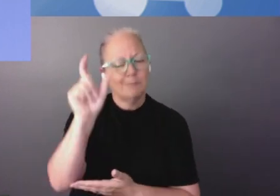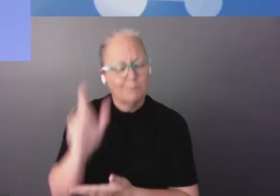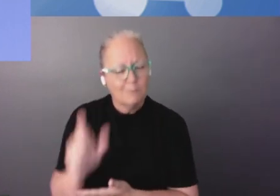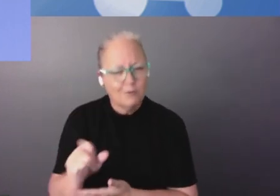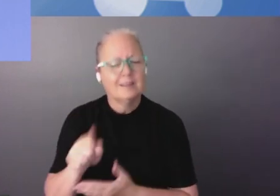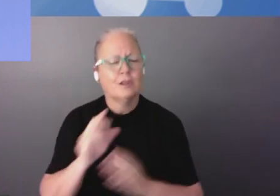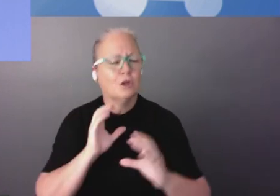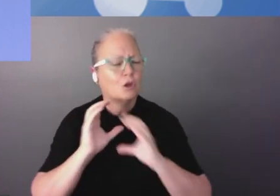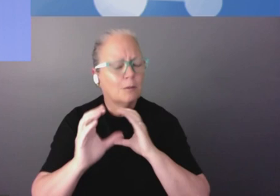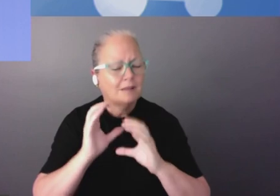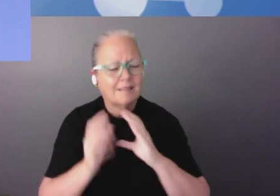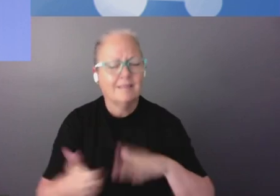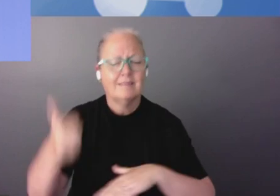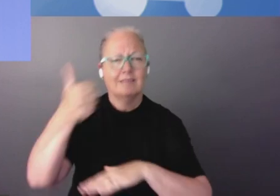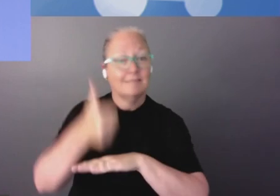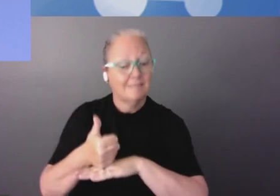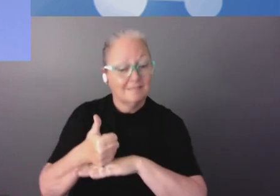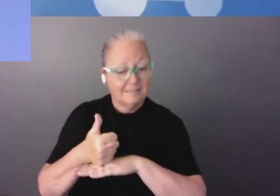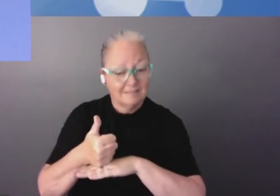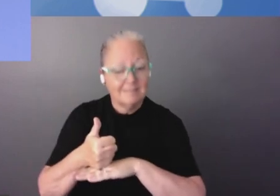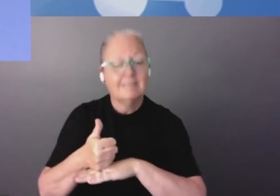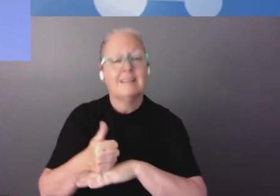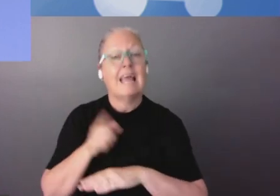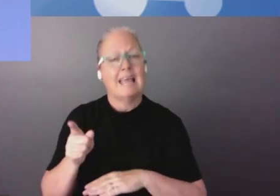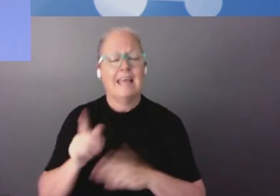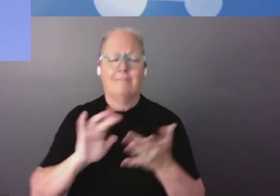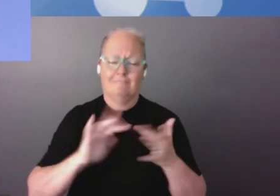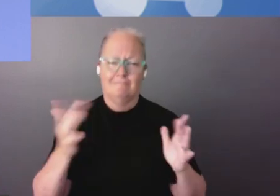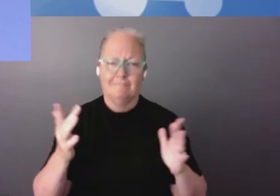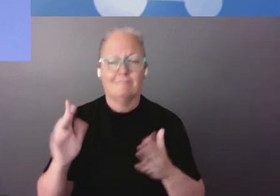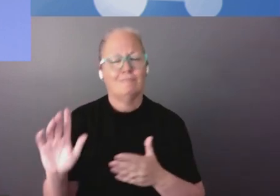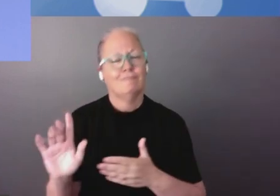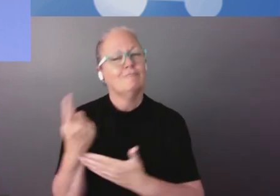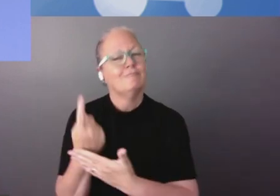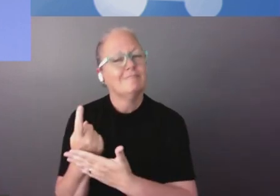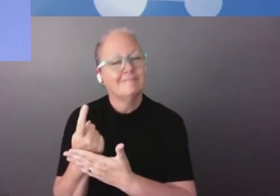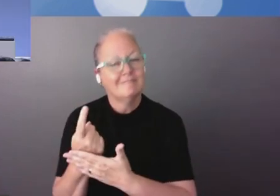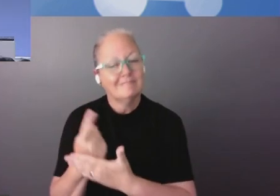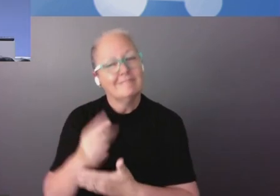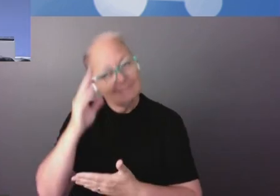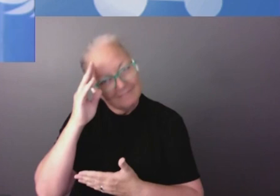interesariuszy. Wiem, że jest z nami online pani Dorin Bogdan-Martin,